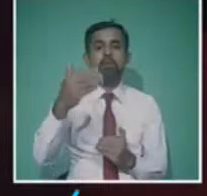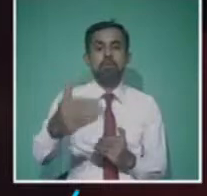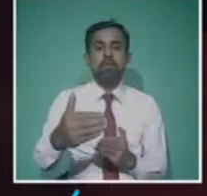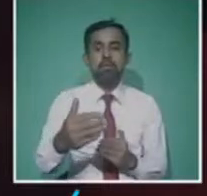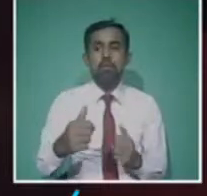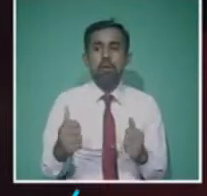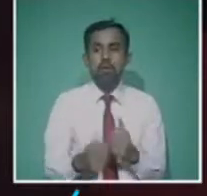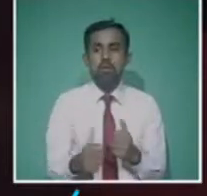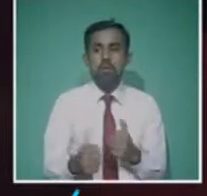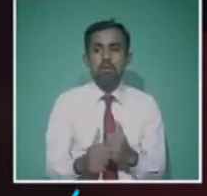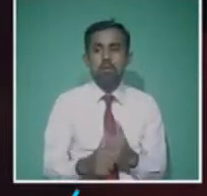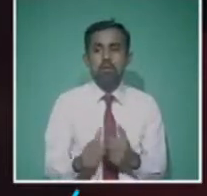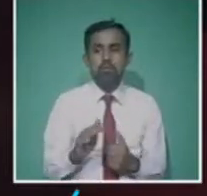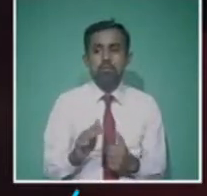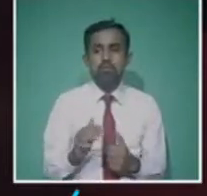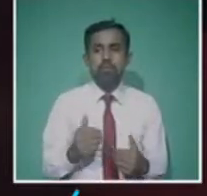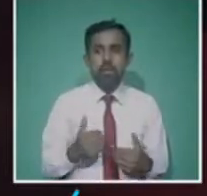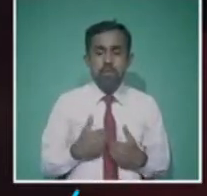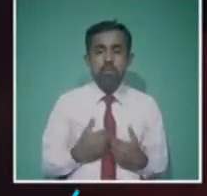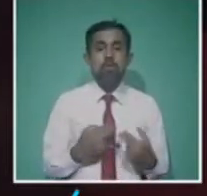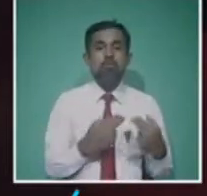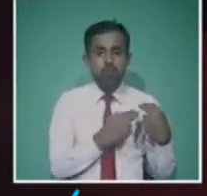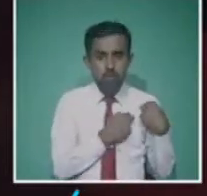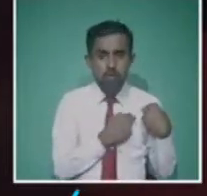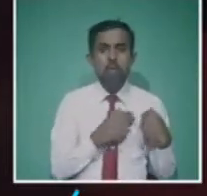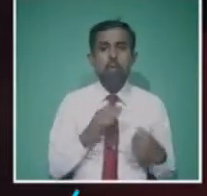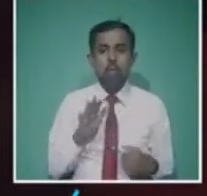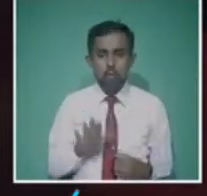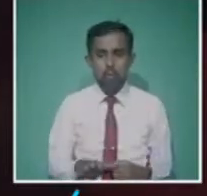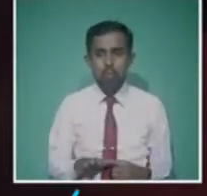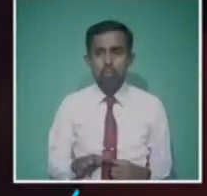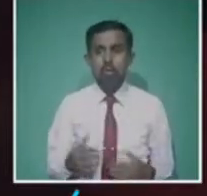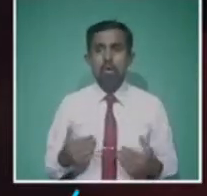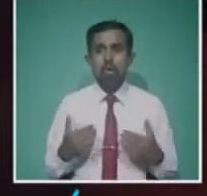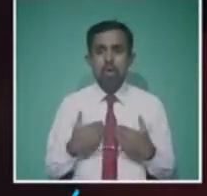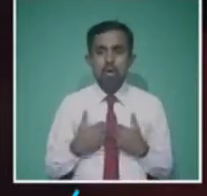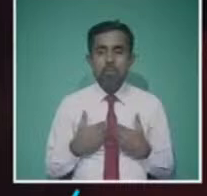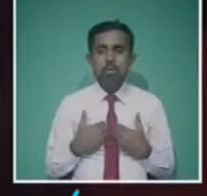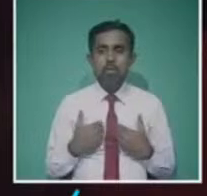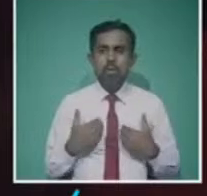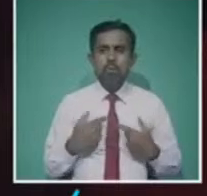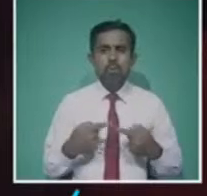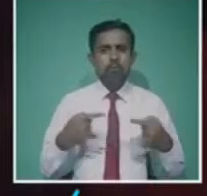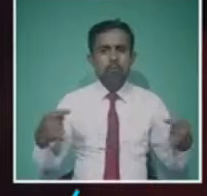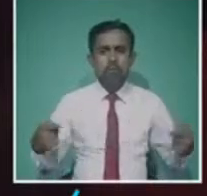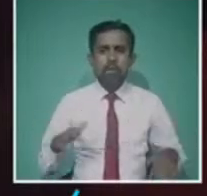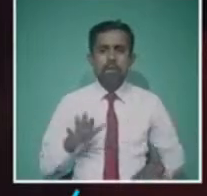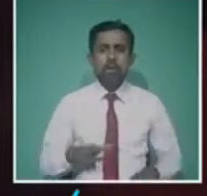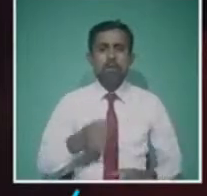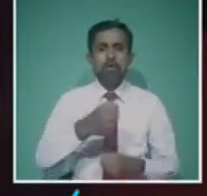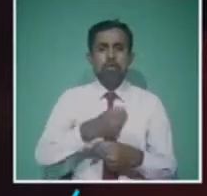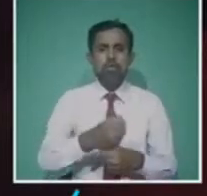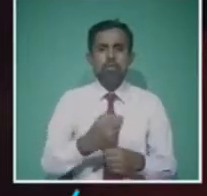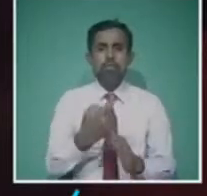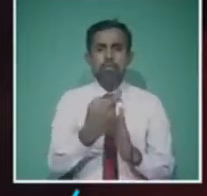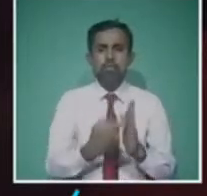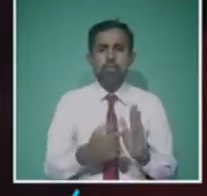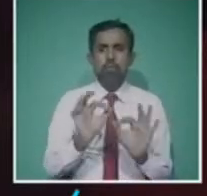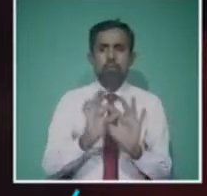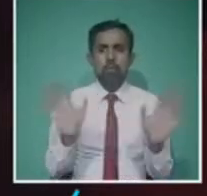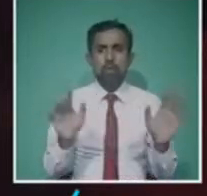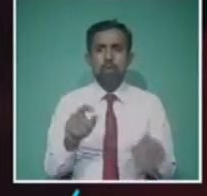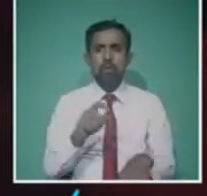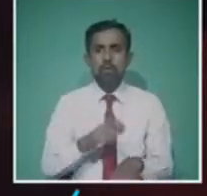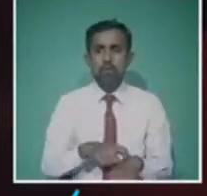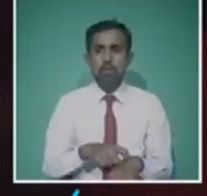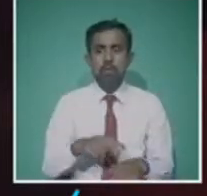ප්‍රතිපත්ති අපි නිර්මාණය කළ යුතුව තිබෙන්නේ. අපිත් වග කියන්න ඕන ගරු මුලාසනේ මන්ත්‍රීතුමනි අපිත් බොහෝ වෙලාවට අපි විපක්ෂේ ඉන්න වෙලාවේ ආණ්ඩුව ප්‍රතිපත්ති ප්‍රකාශනයක් ඉදිරිපත්